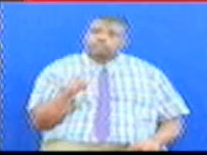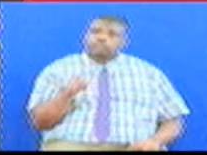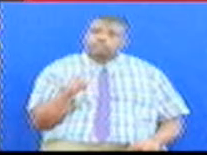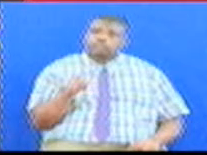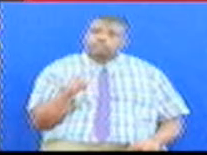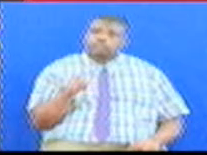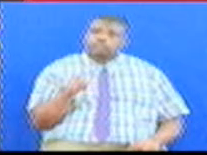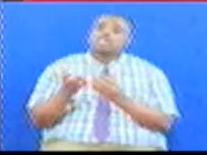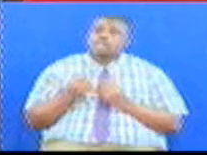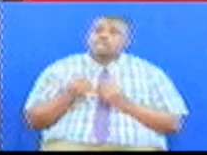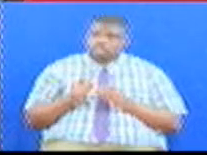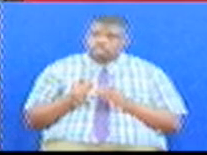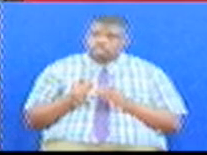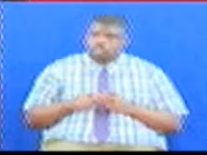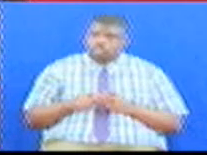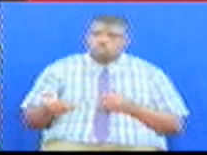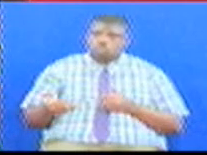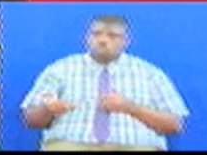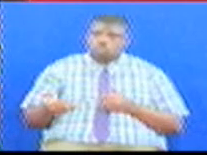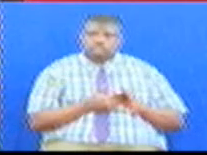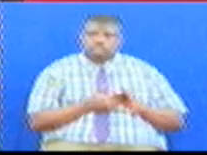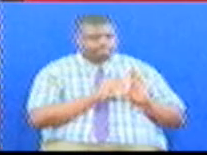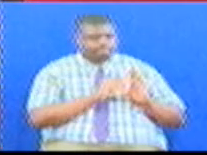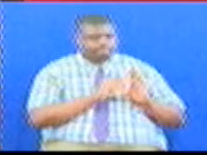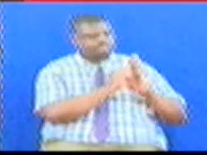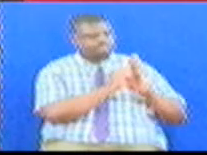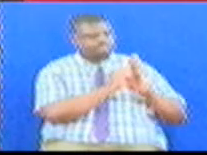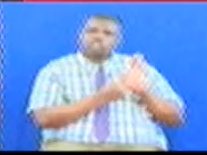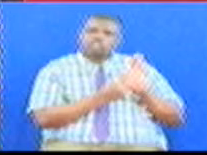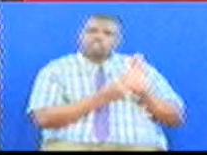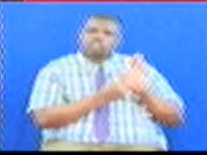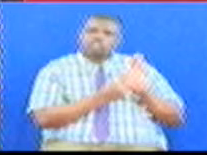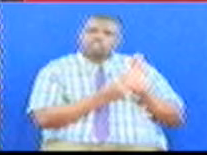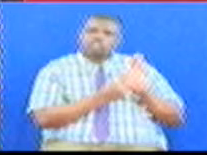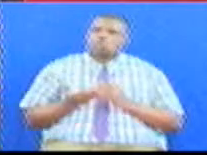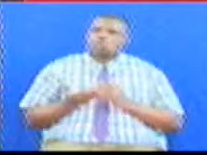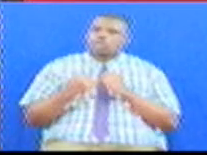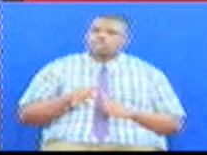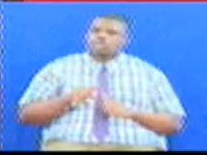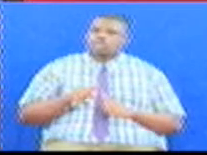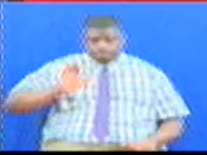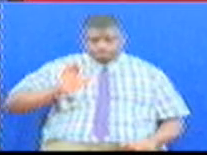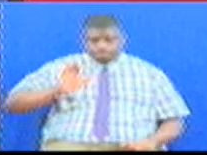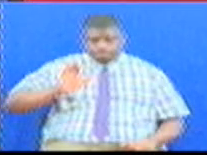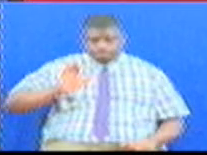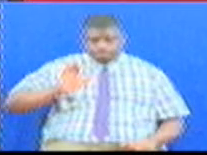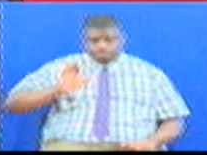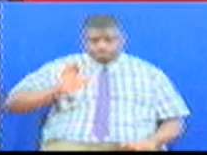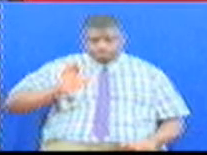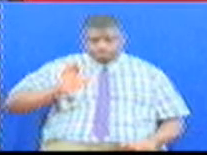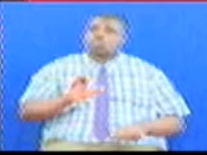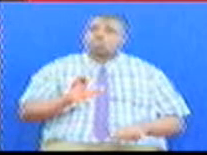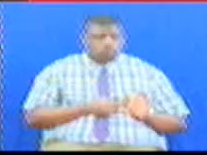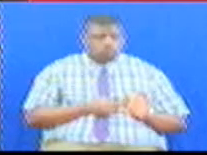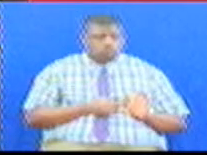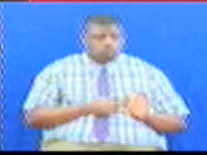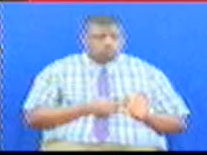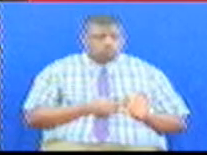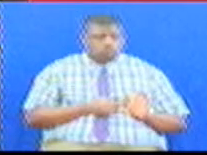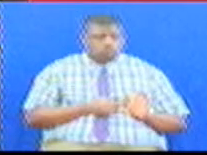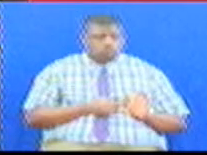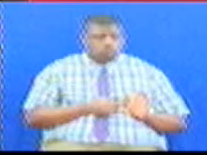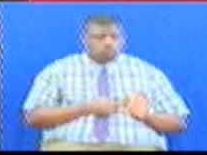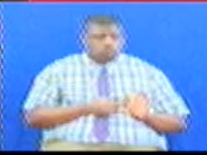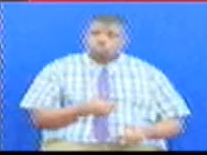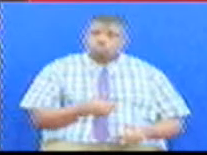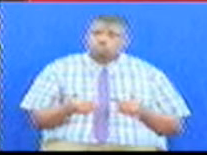inahitajia wanasheria wenye vigezo waweze kuapishwa kufanya kazi zao za uwakili. Kama tunavyojua, wako wanasheria